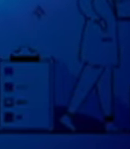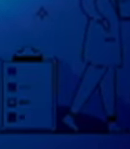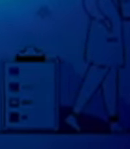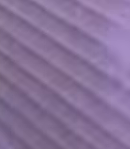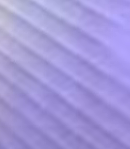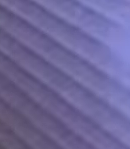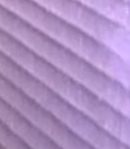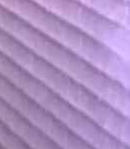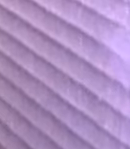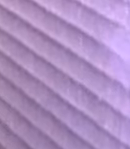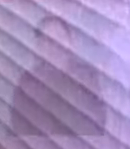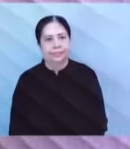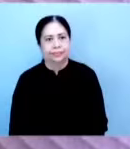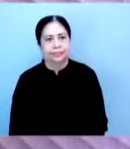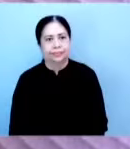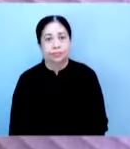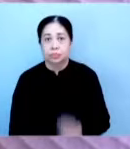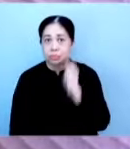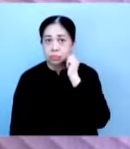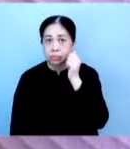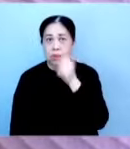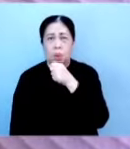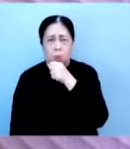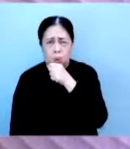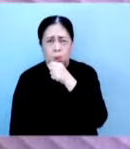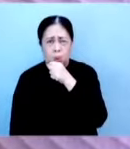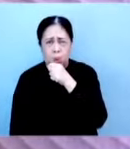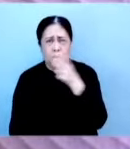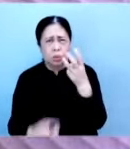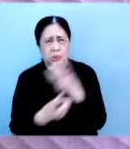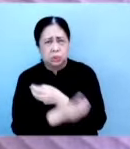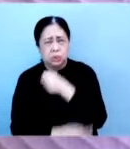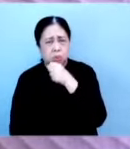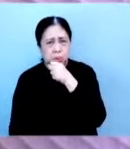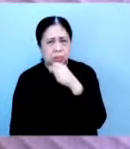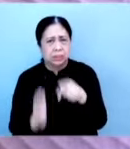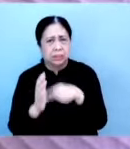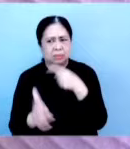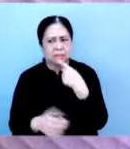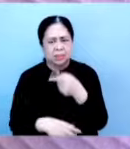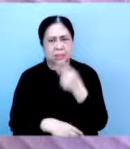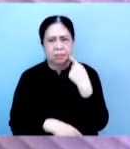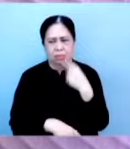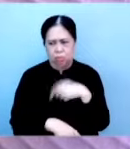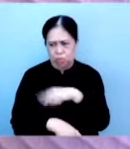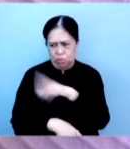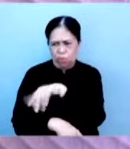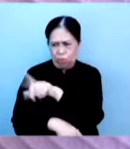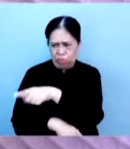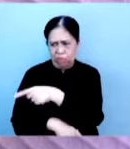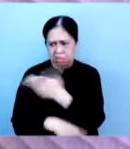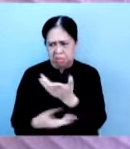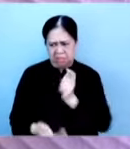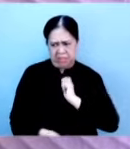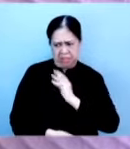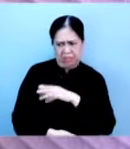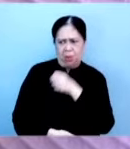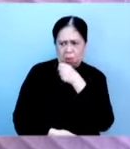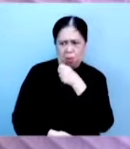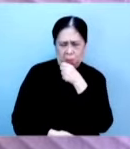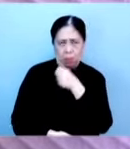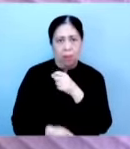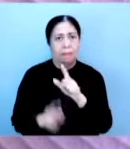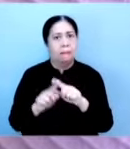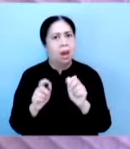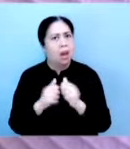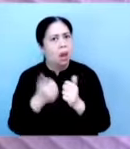doc madalas ka bang umubo ng matindi Kaya minsan ay nasasabihan ka na ng kaibigan mo na uy baka TV na yan ah pero paano nga